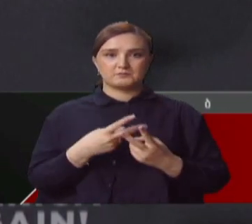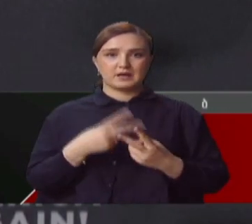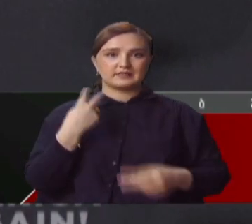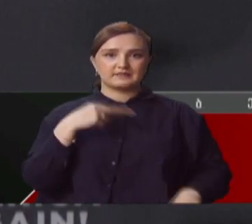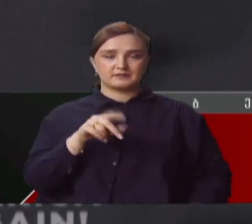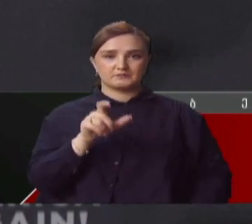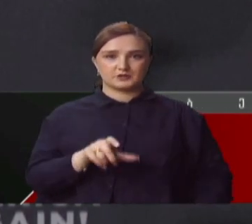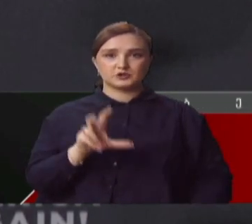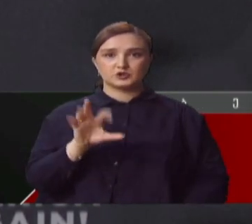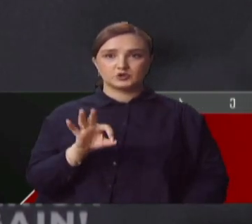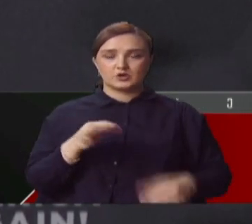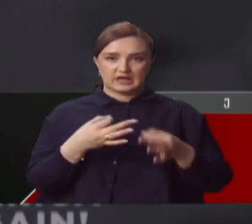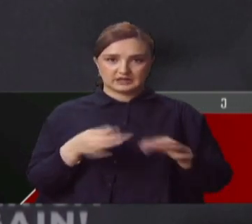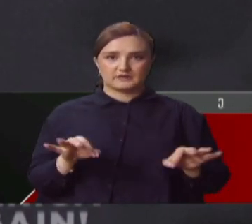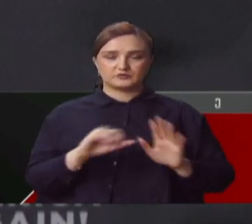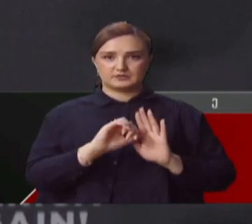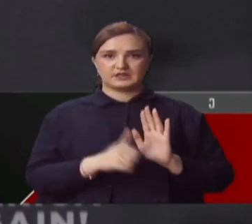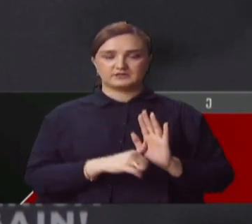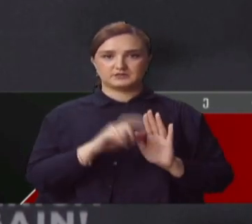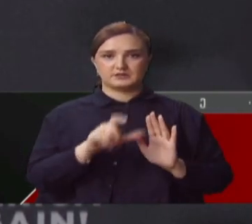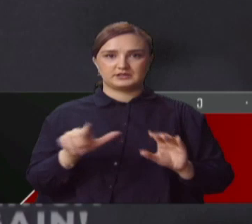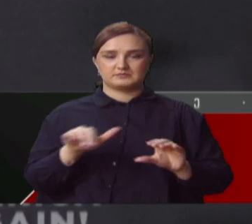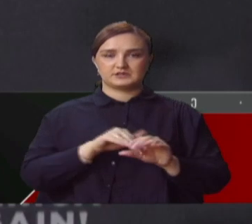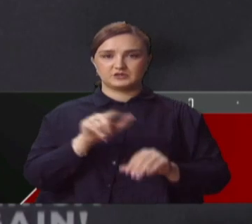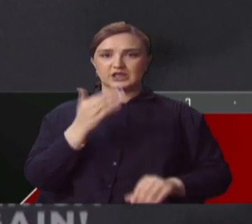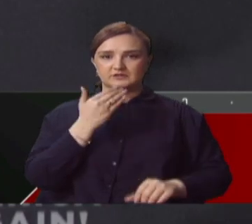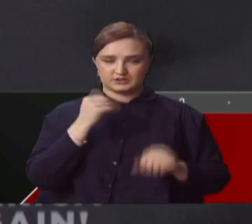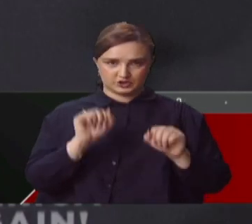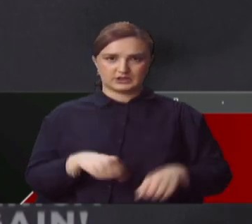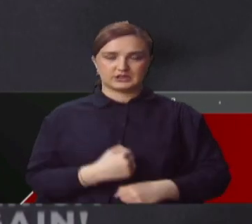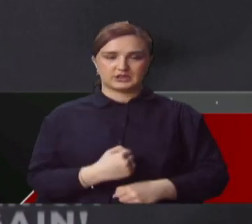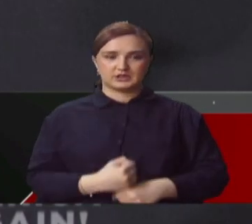ეძახის. ჯო, გაათავისუფლე 16 მძევალი. შენ ეს ადვილად შეგიძლია გააკეთო.